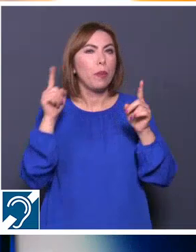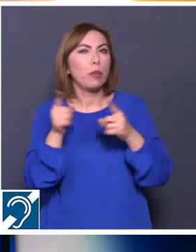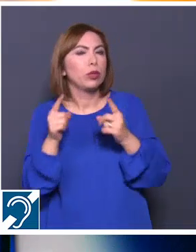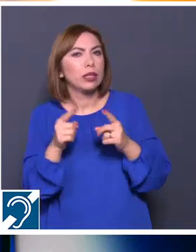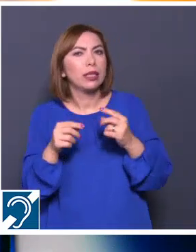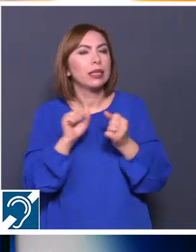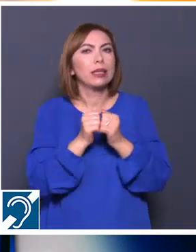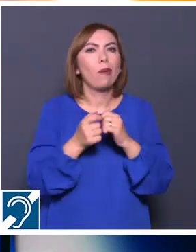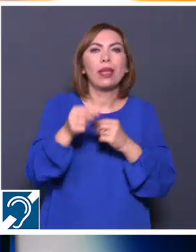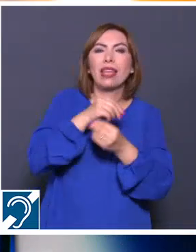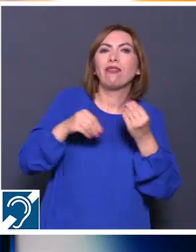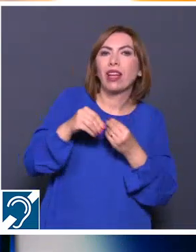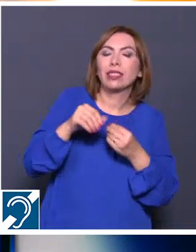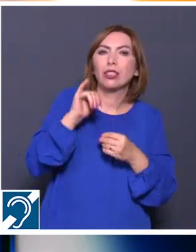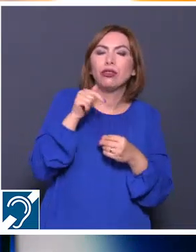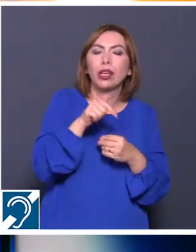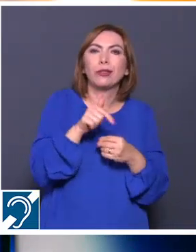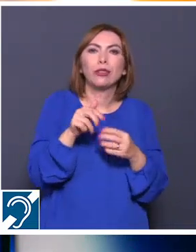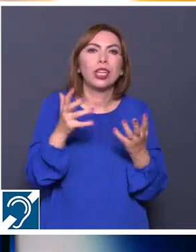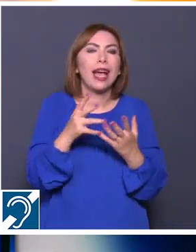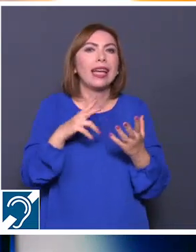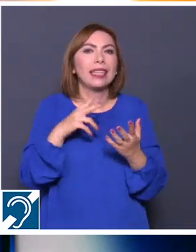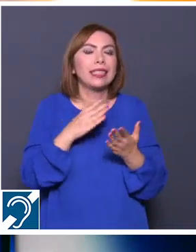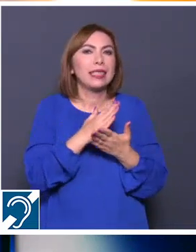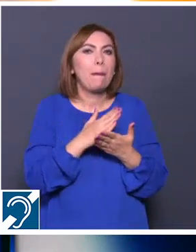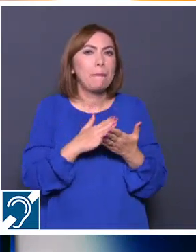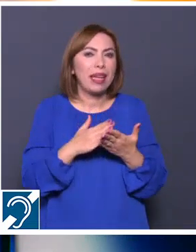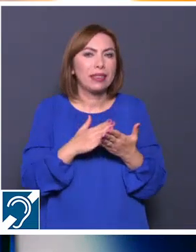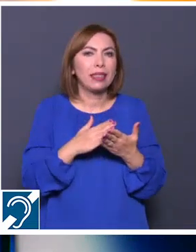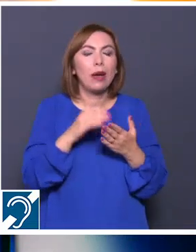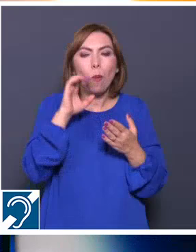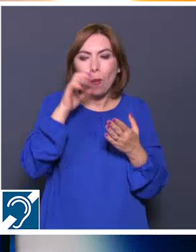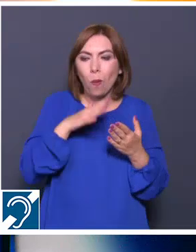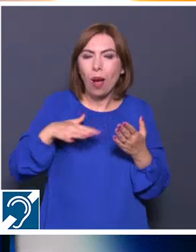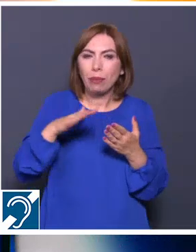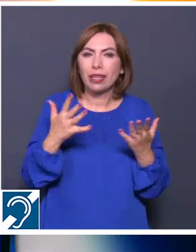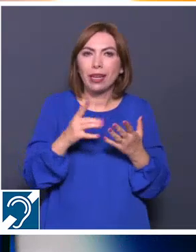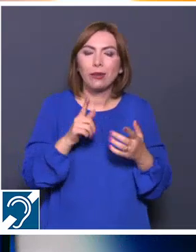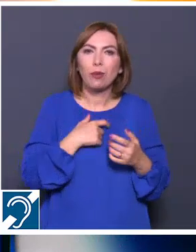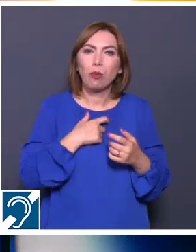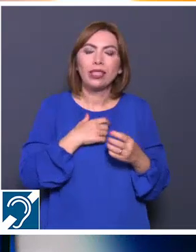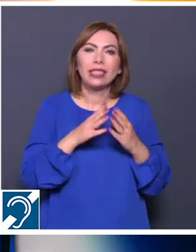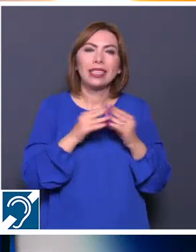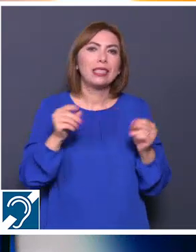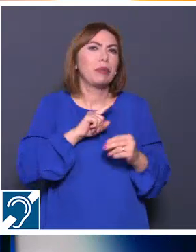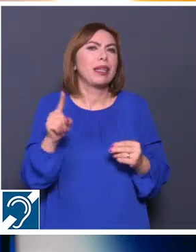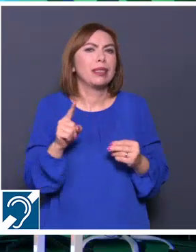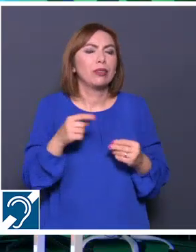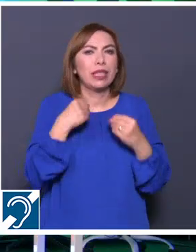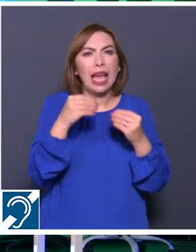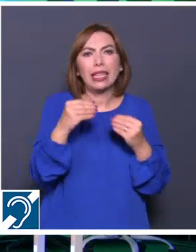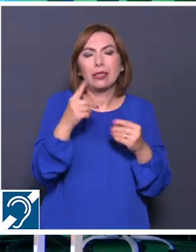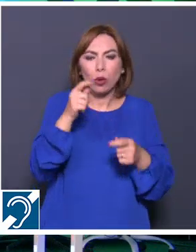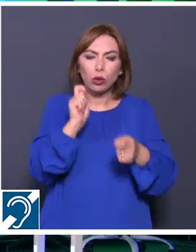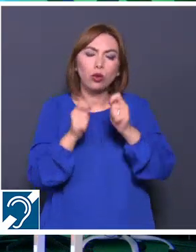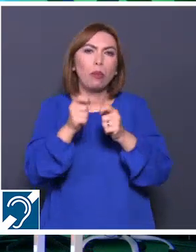invers? Și atunci... Care e partea umană care nu poate să dispară acum, niciodată? De exemplu, rolul